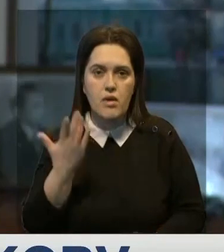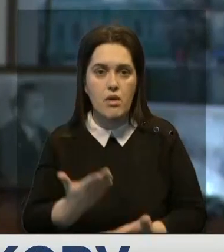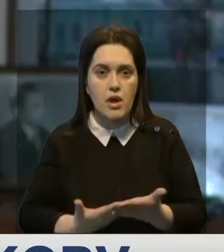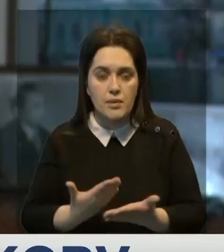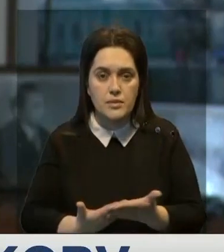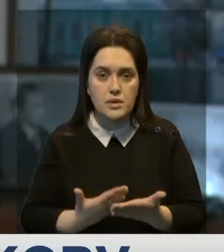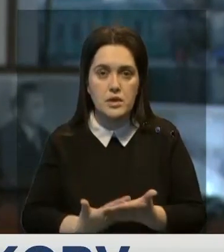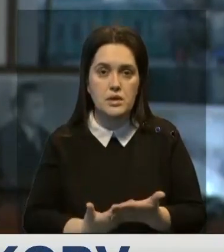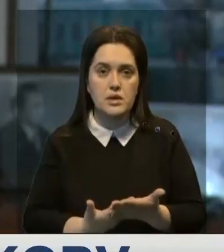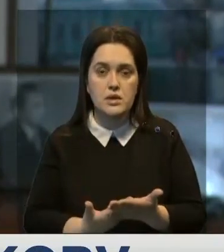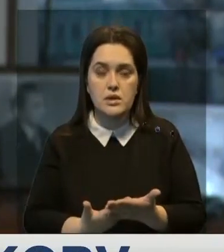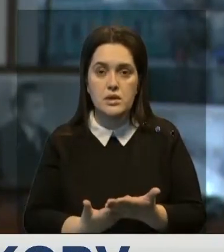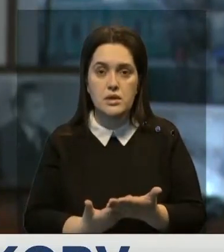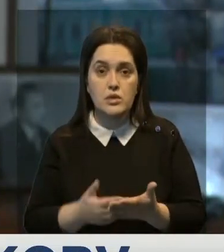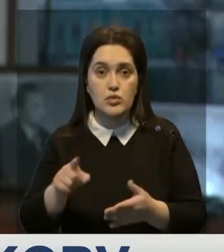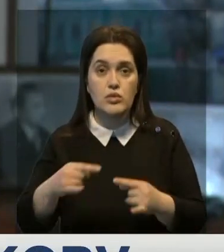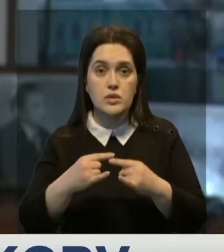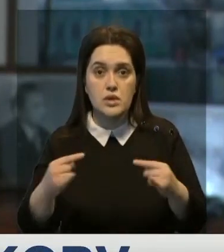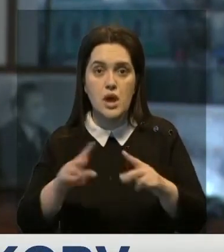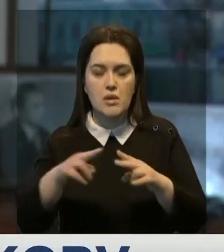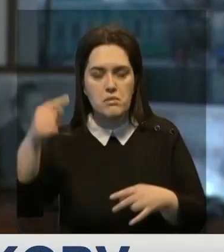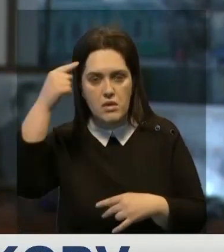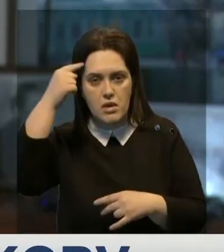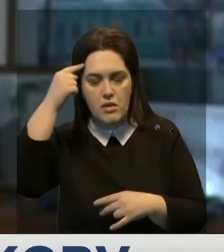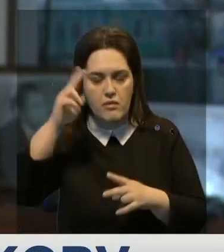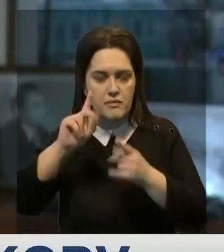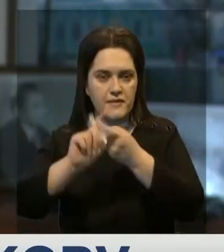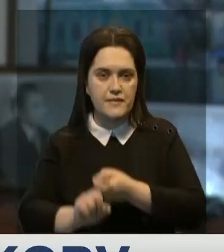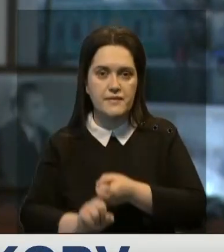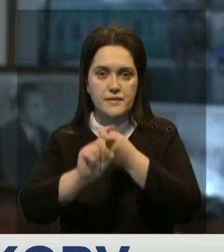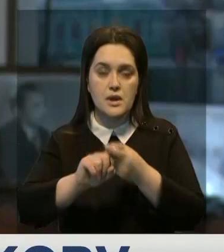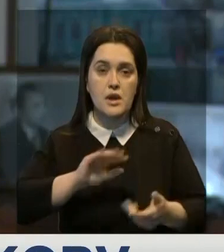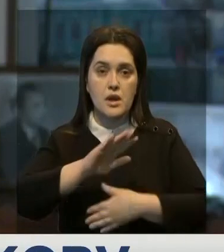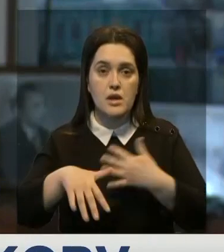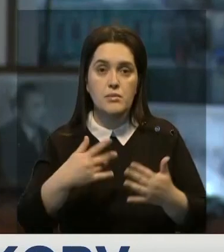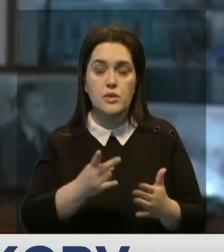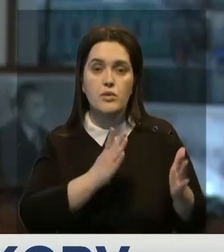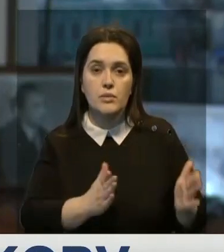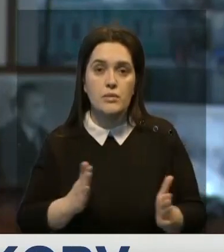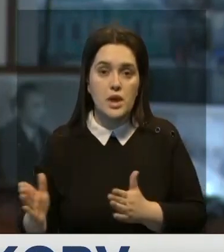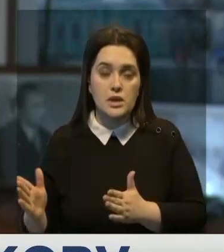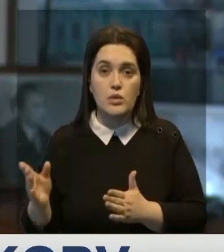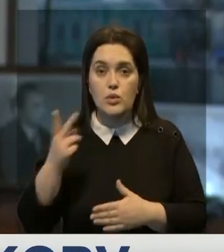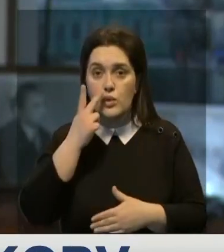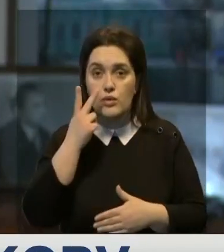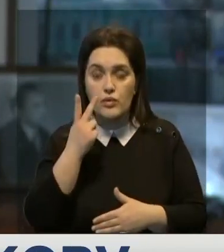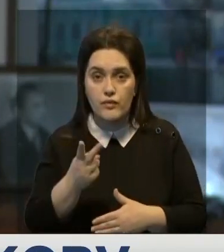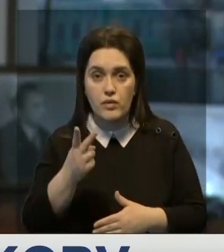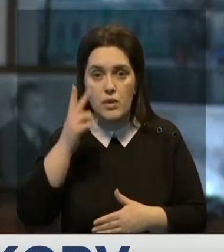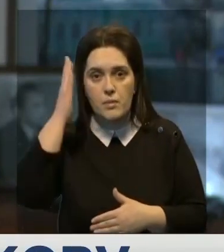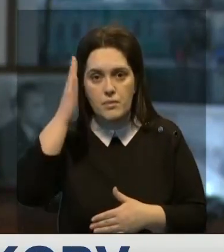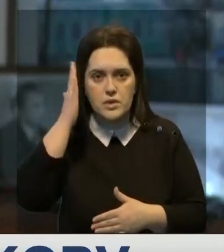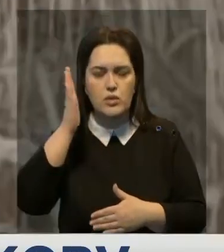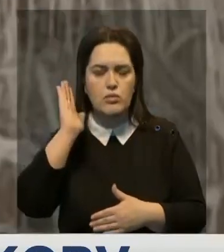объяснял, что, понимаете, вот то, что у вас на столе, так же у вас и в голове. Наведите порядок. И вы увидите, как мысли потекут в